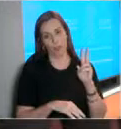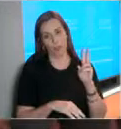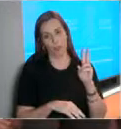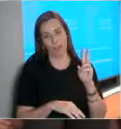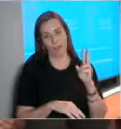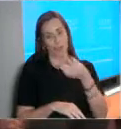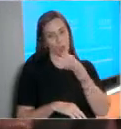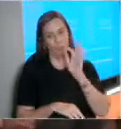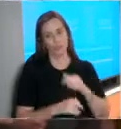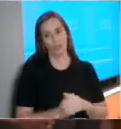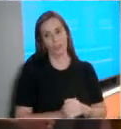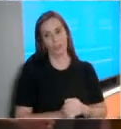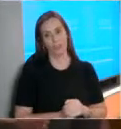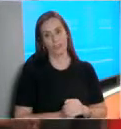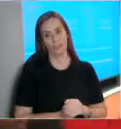בחירות יותר טובות,